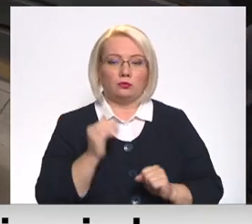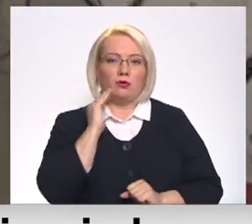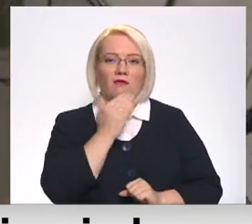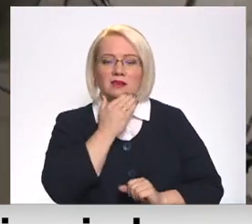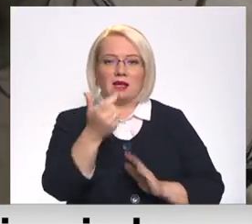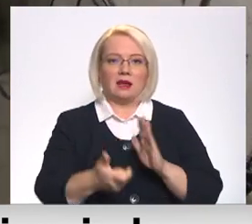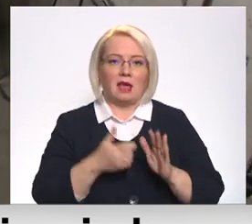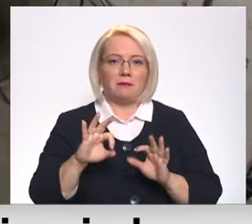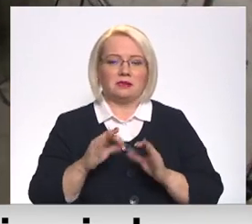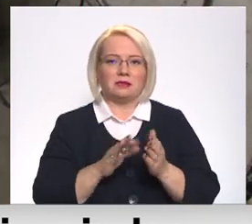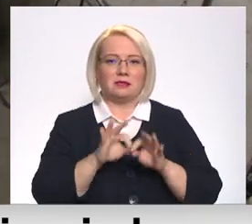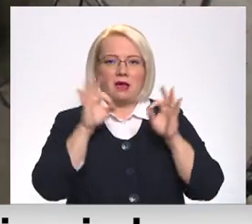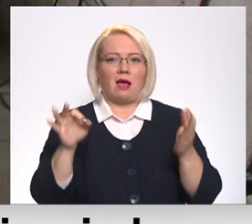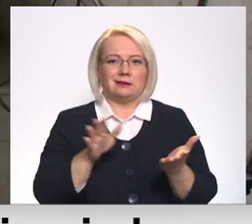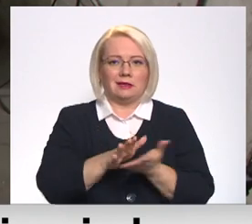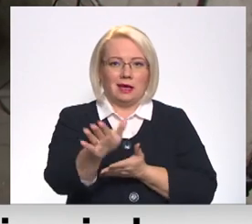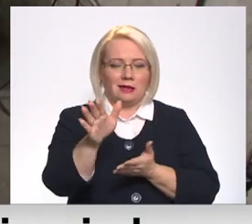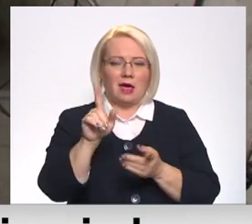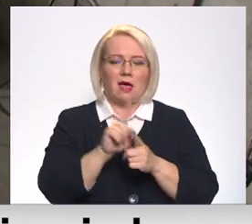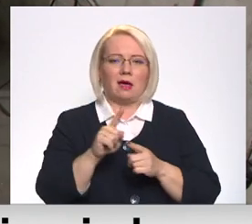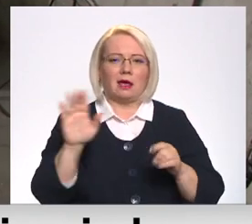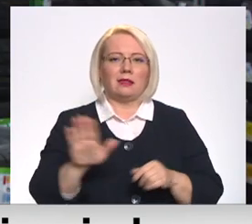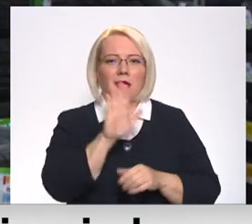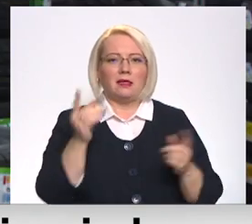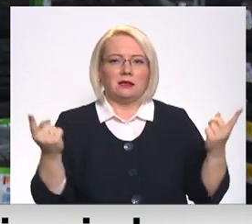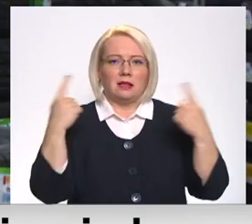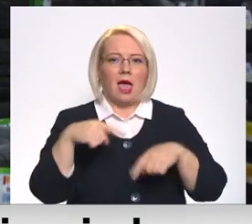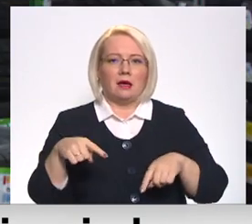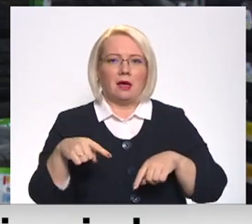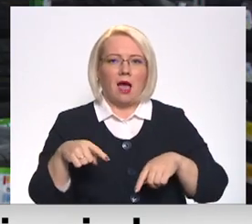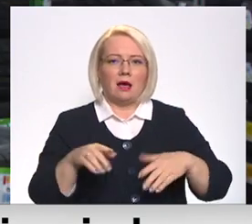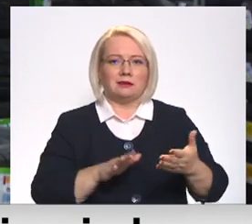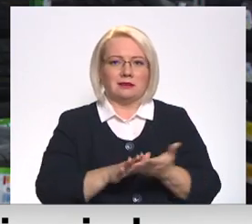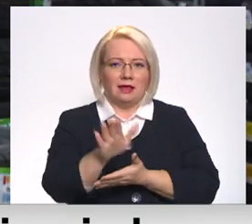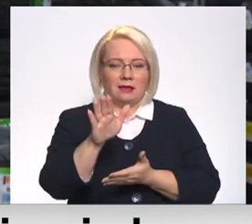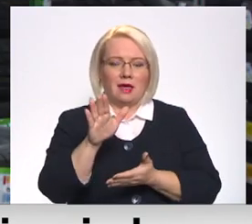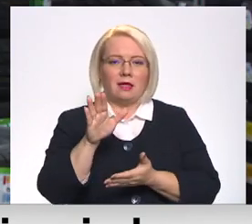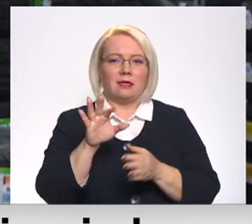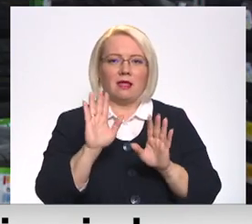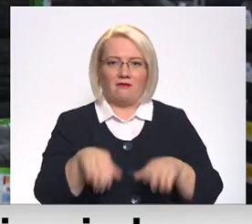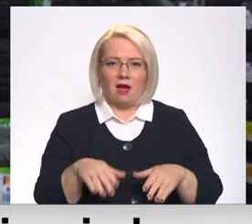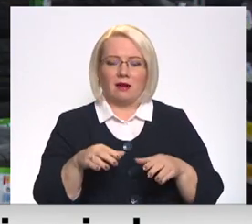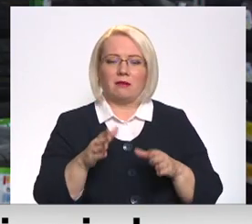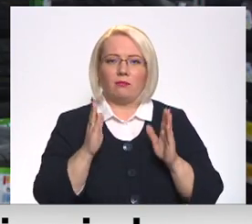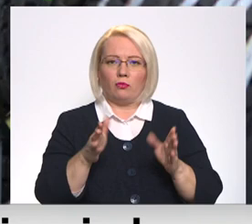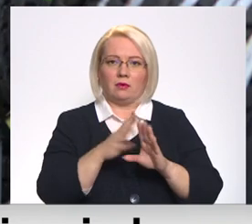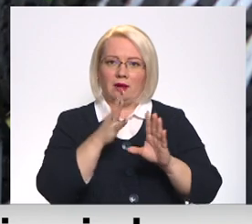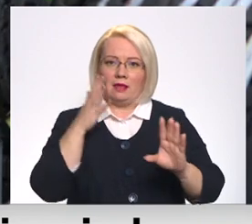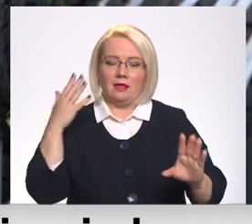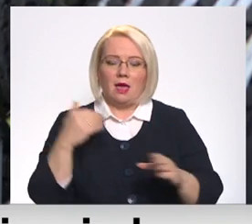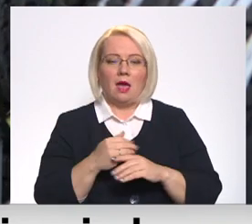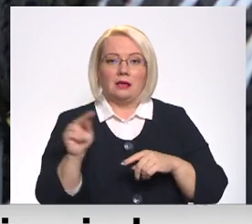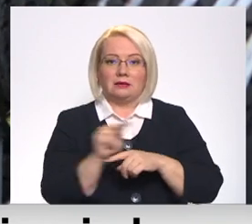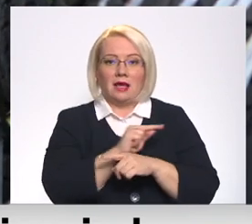sāk slīdēt. Arī dienas laikā braucot, tad tur sāksies diezgan liela rinda.